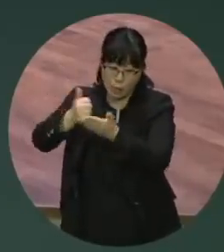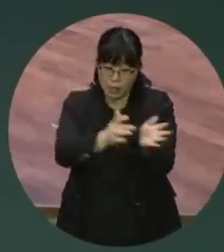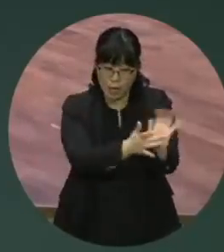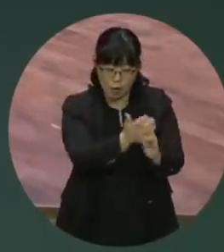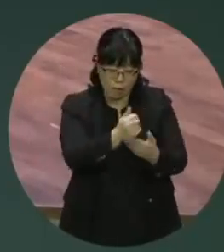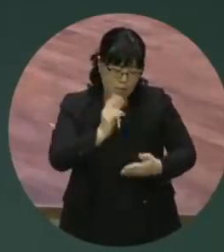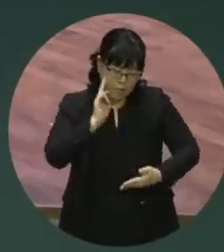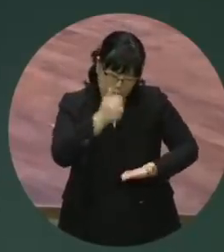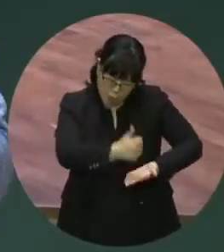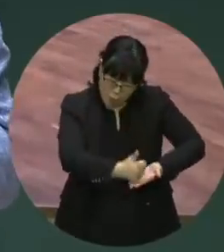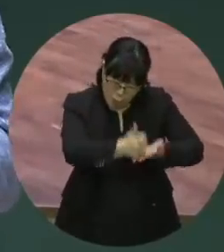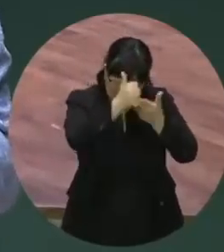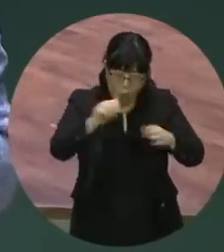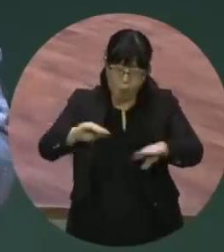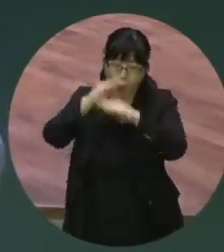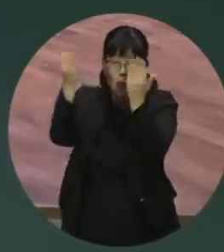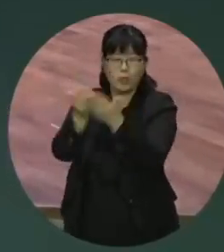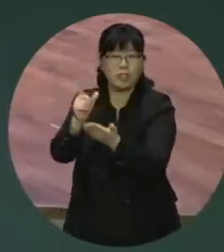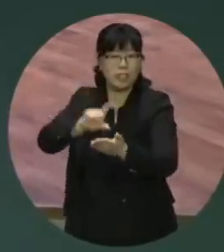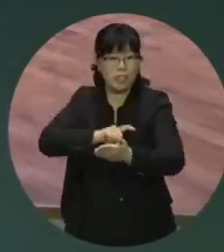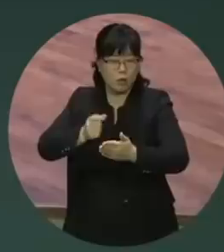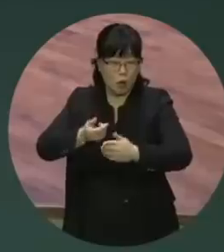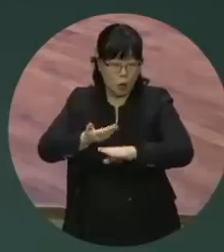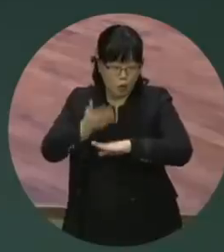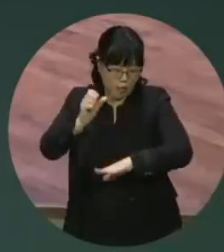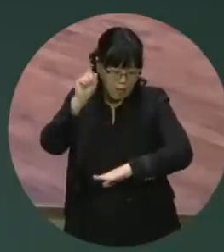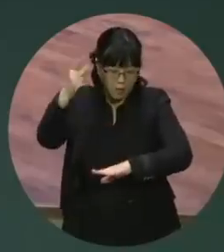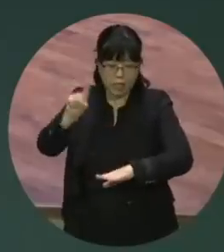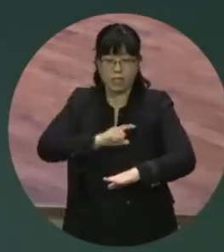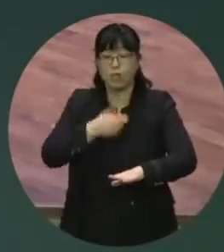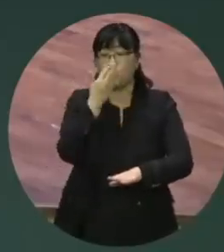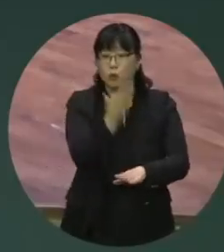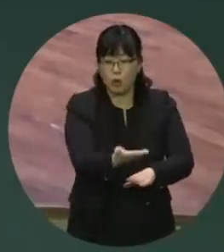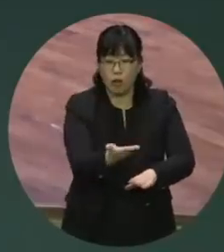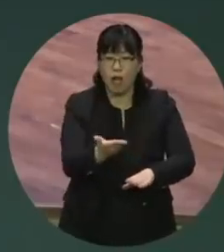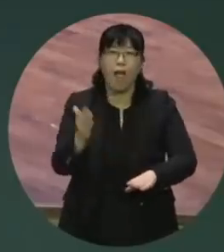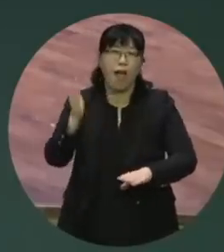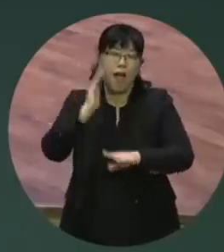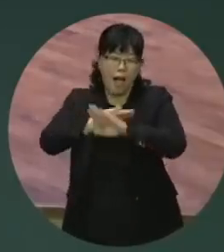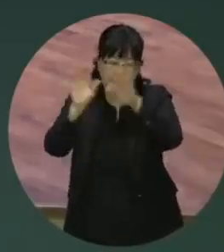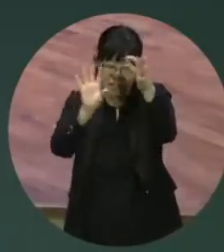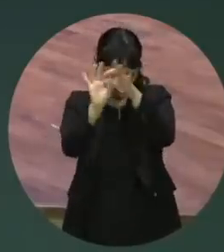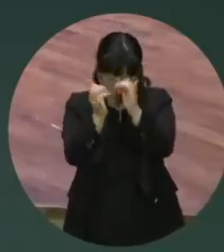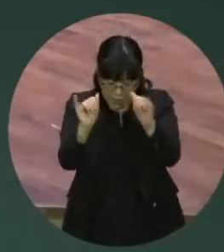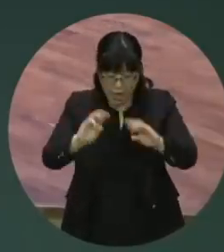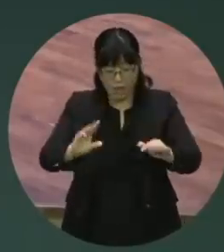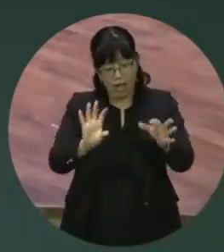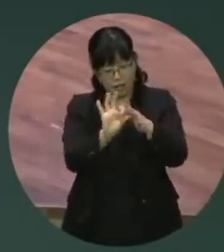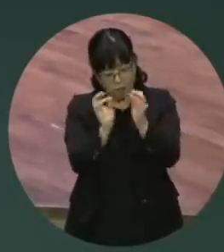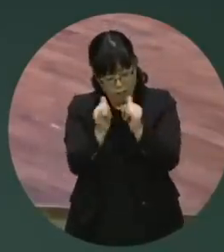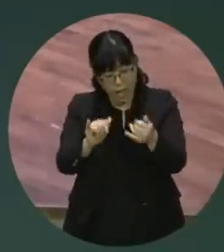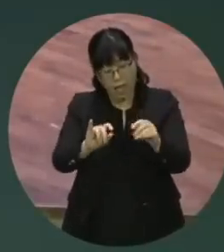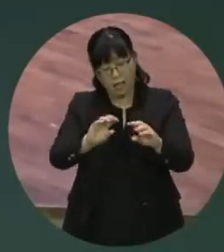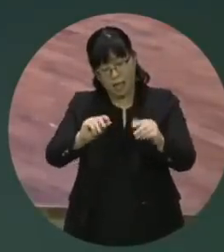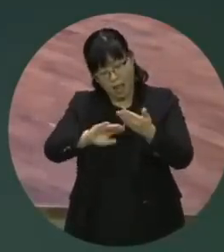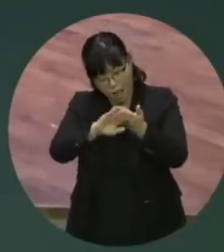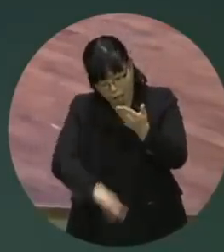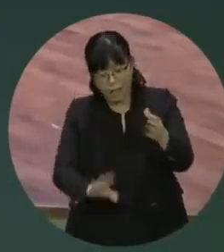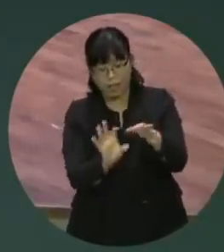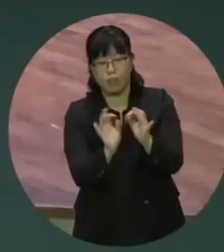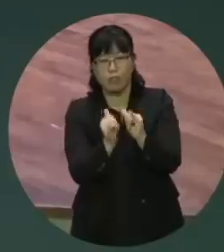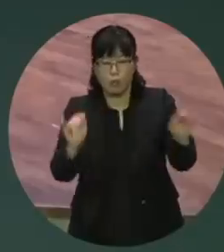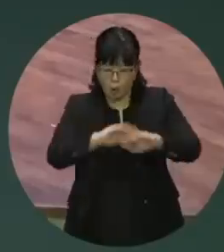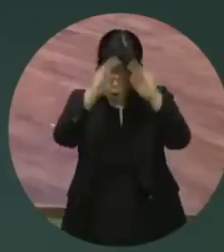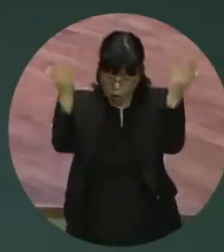지극히 높여 모든 이름 위에 뛰어난 이름을 주사 하늘에 있는 자들과 땅에 있는 자들과 땅 아래에 있는 자들로 모든 무릎을